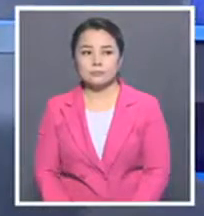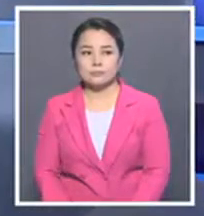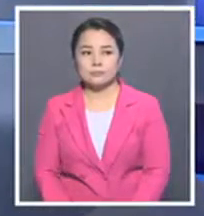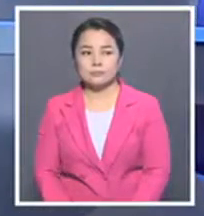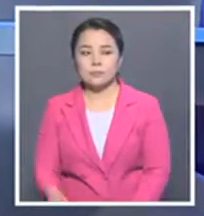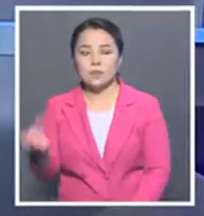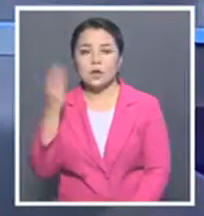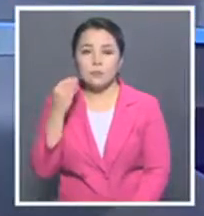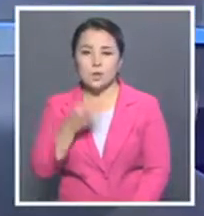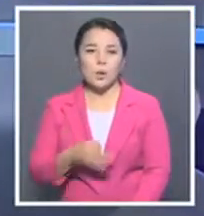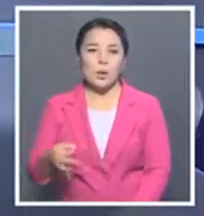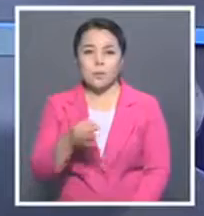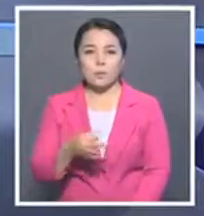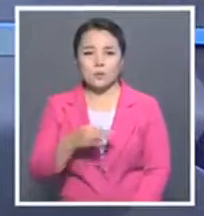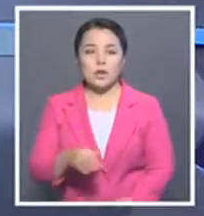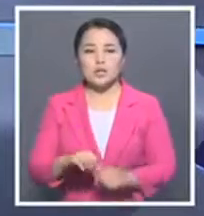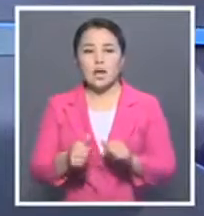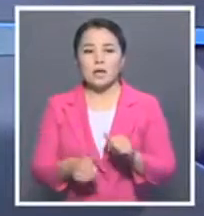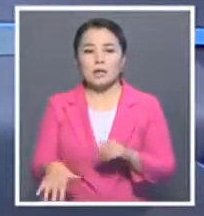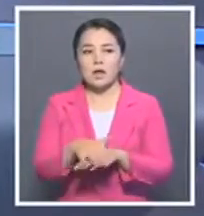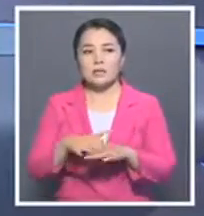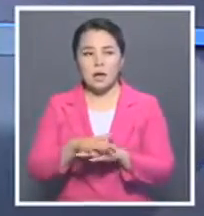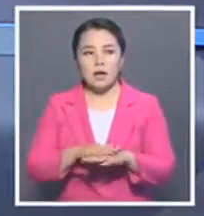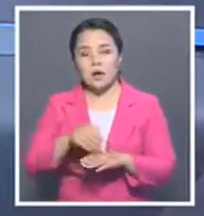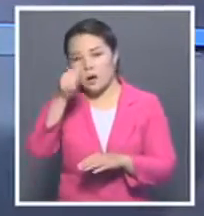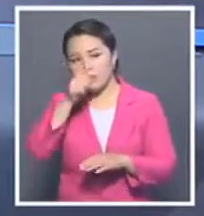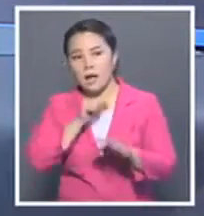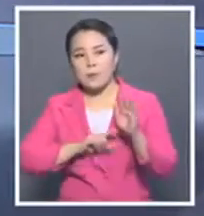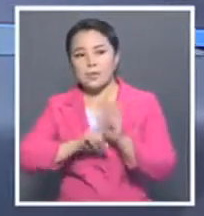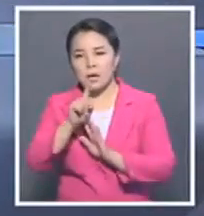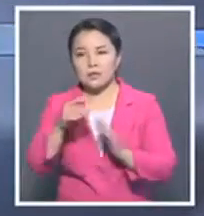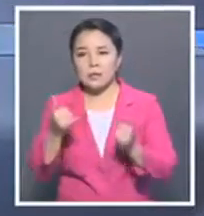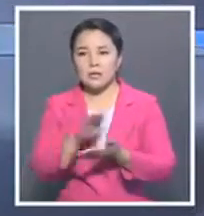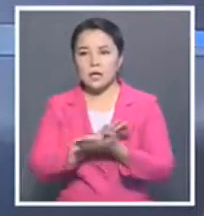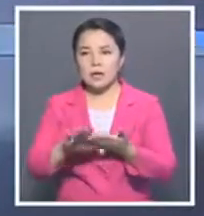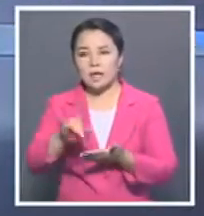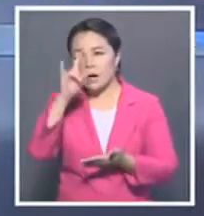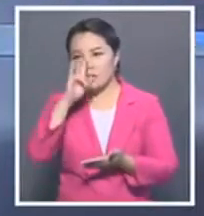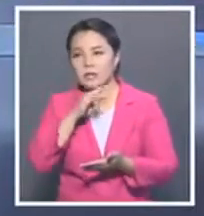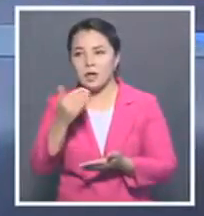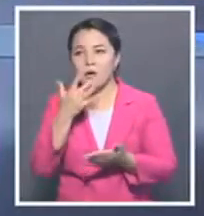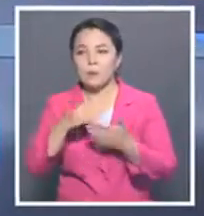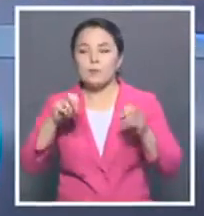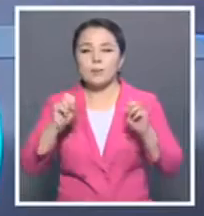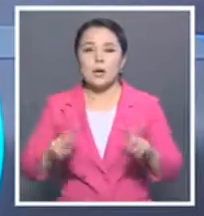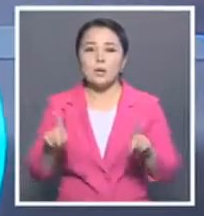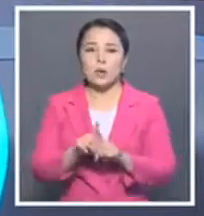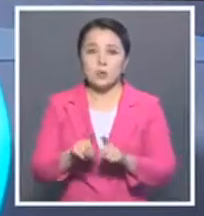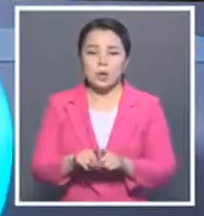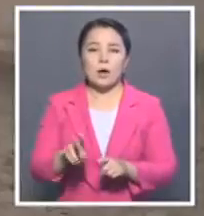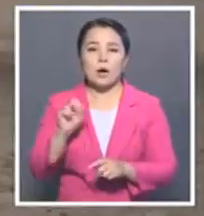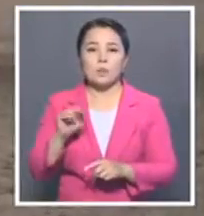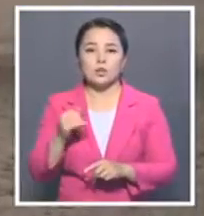Алматы облысының жағажайларында тазалық айлығы басталды. Таза Қазақстан мемлекеттік бағдарлама аясында мамандар Қапшағай су